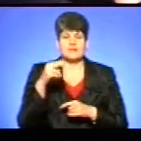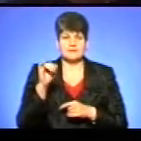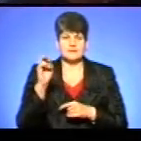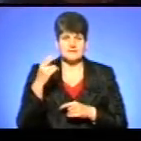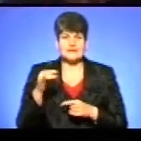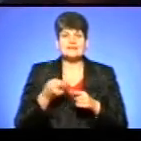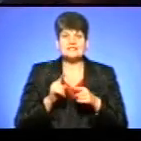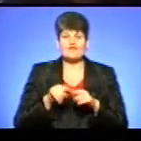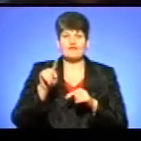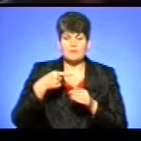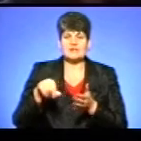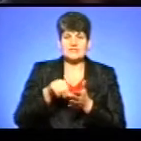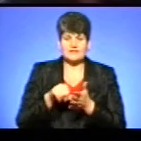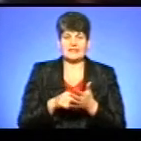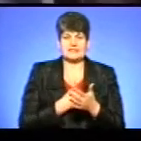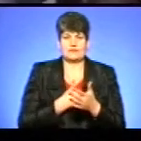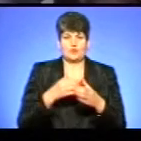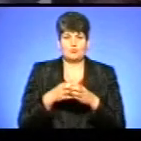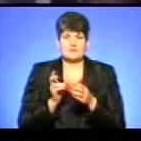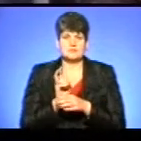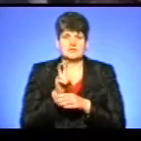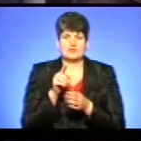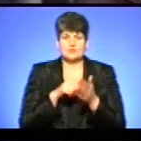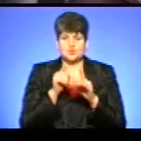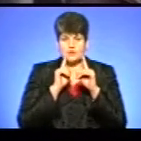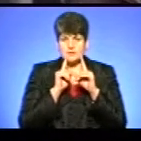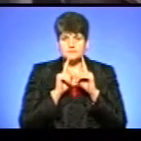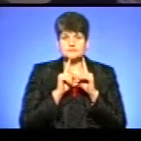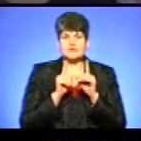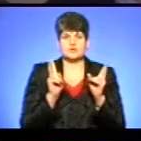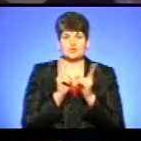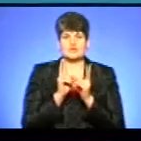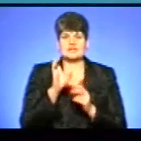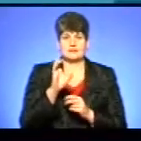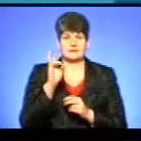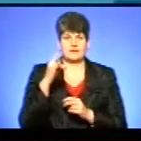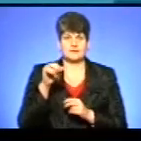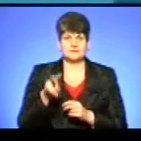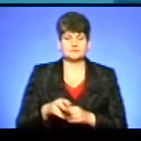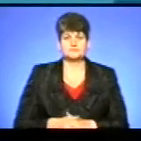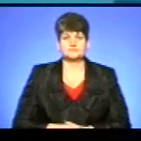вимогою представники ініціативної групи війшли до міської ради на зустріч із Сергієм Надалом.